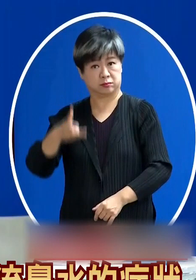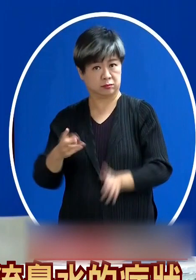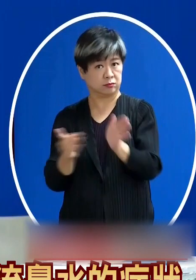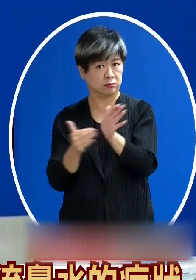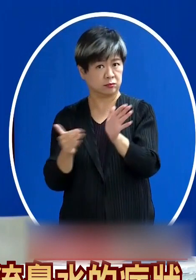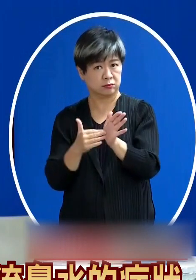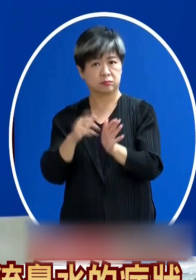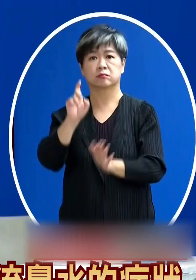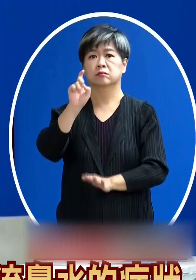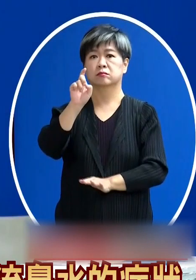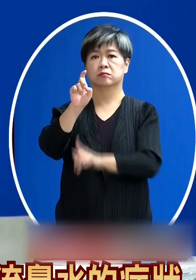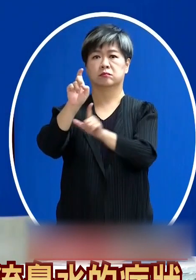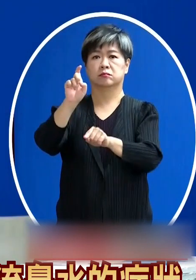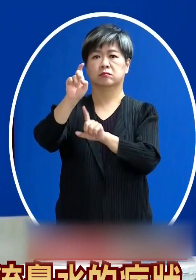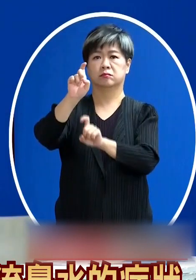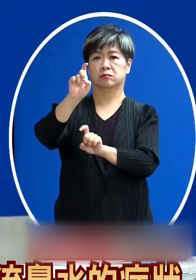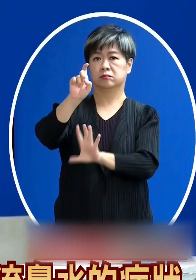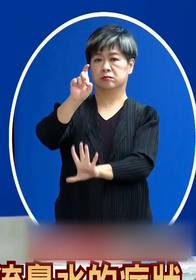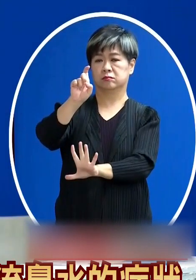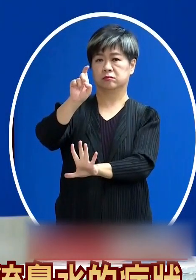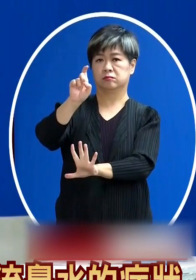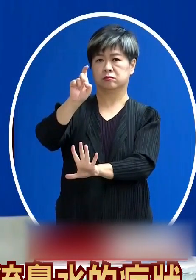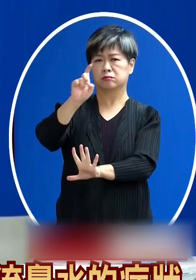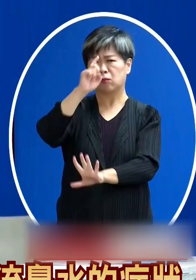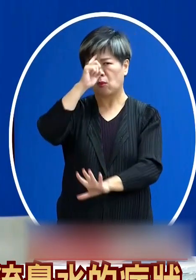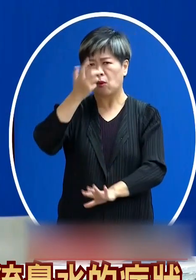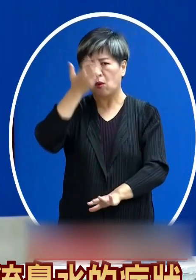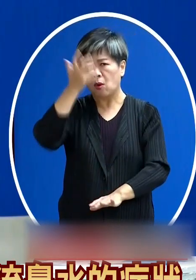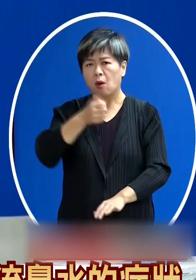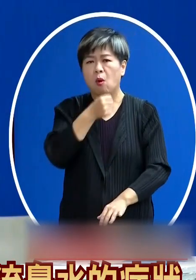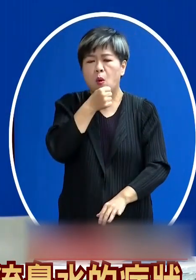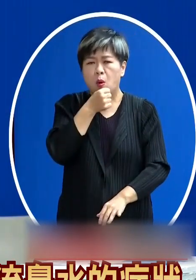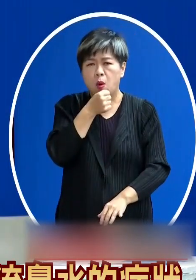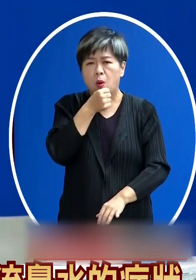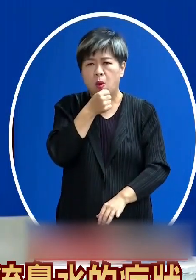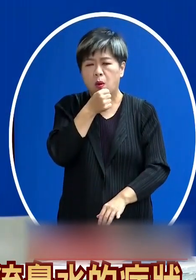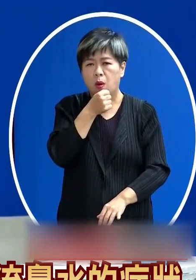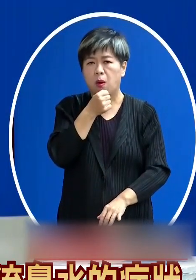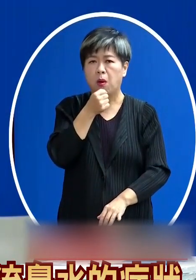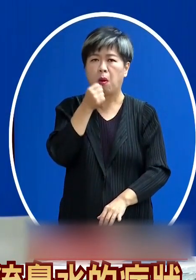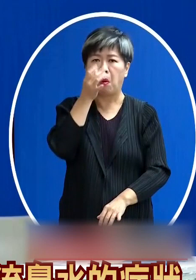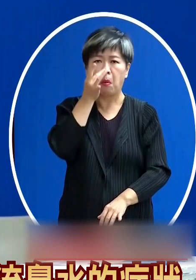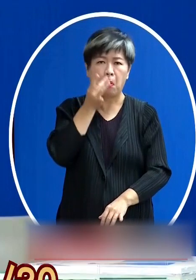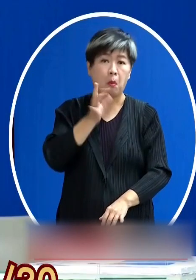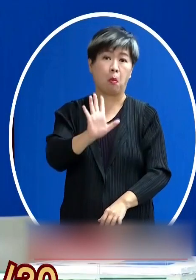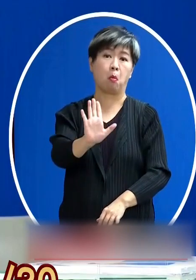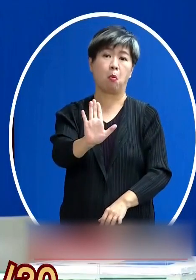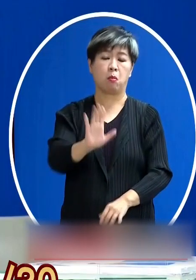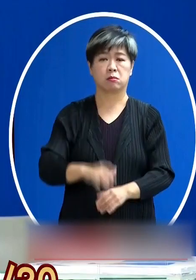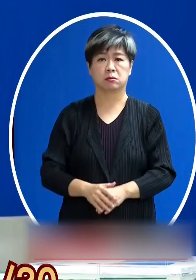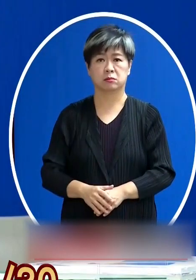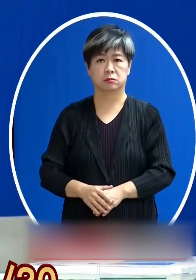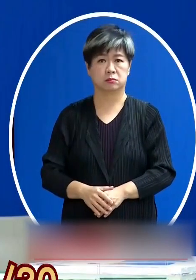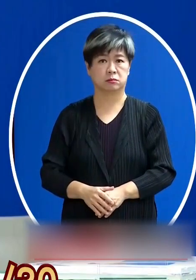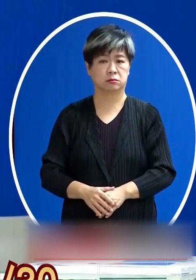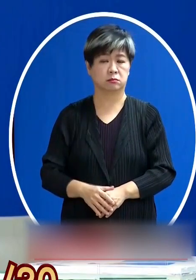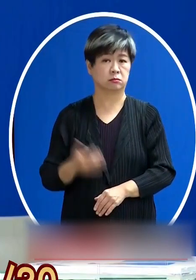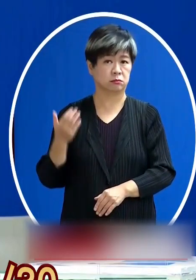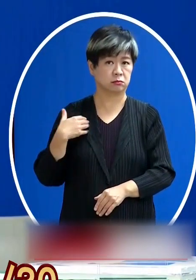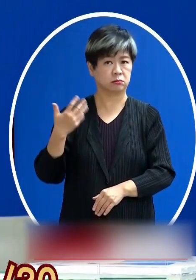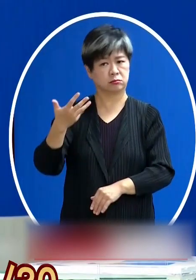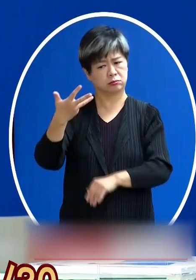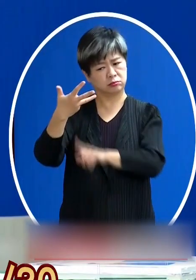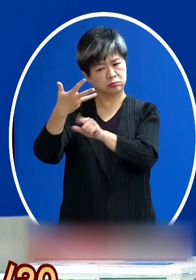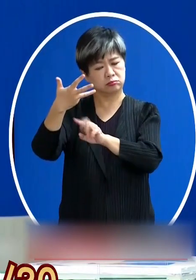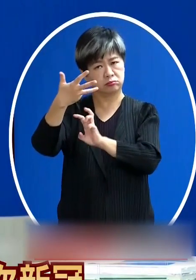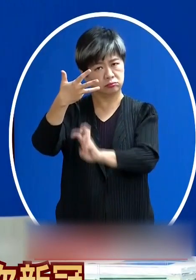在10月15号有出现发烧、咳嗽、流鼻水的症状。他先前事实上在8月30